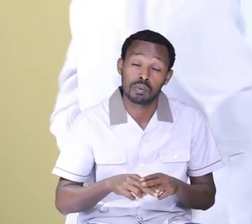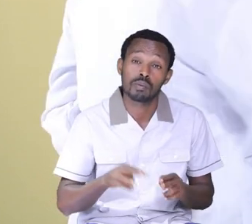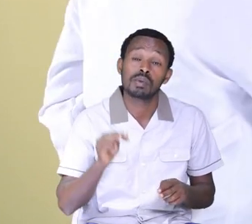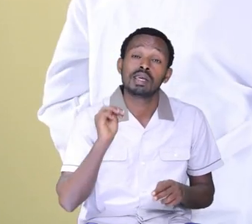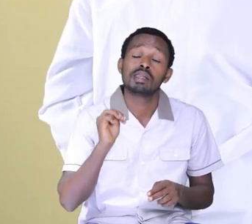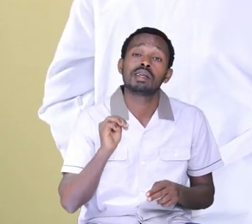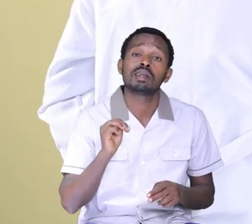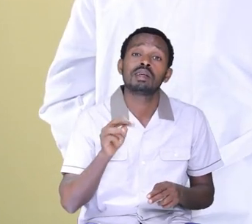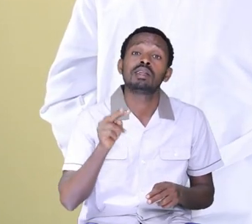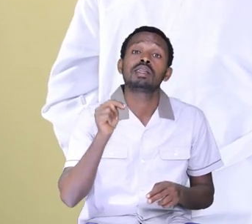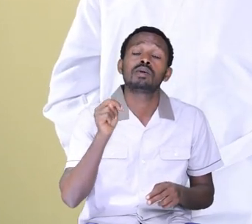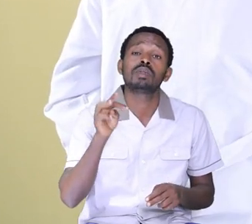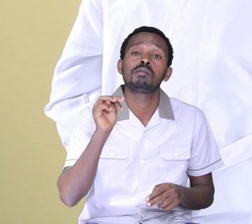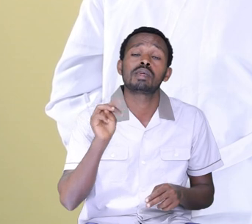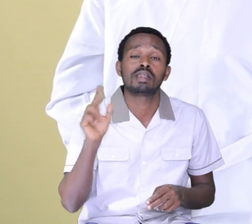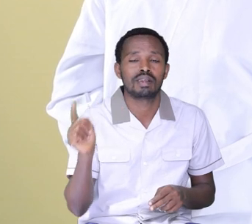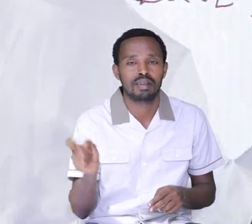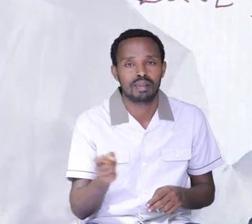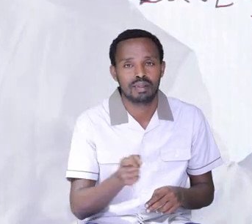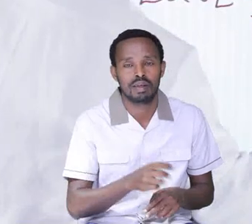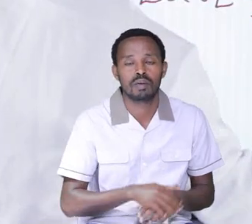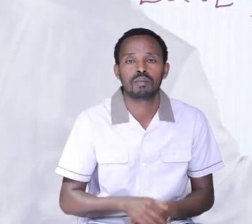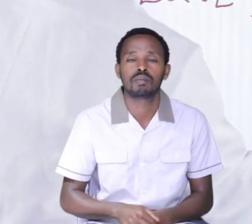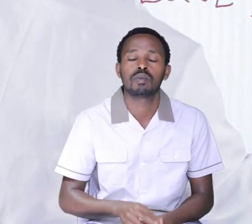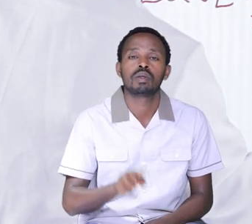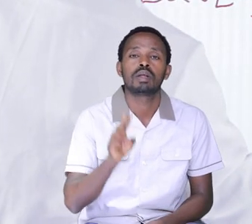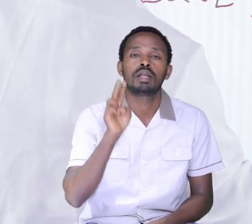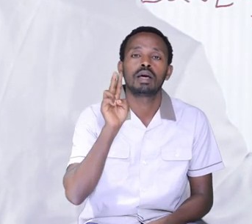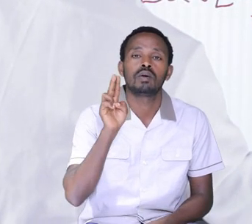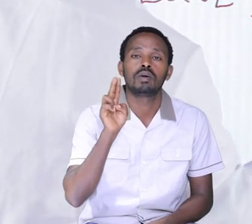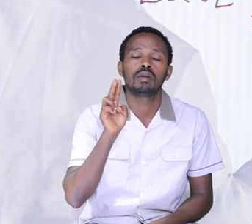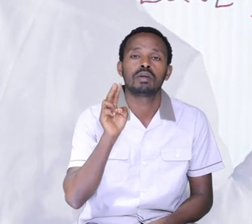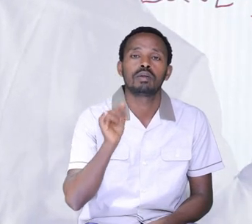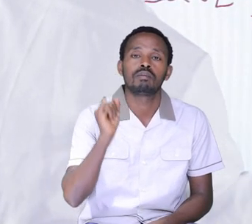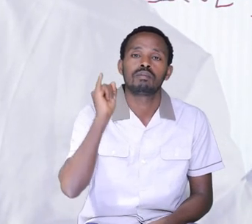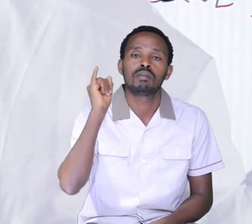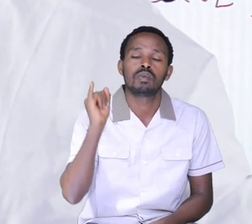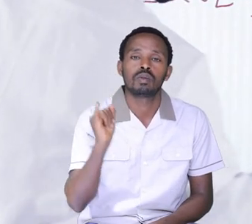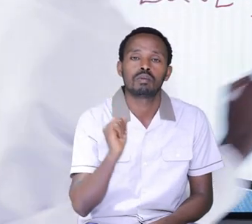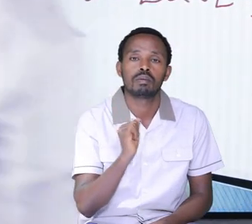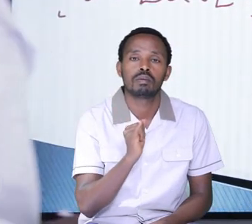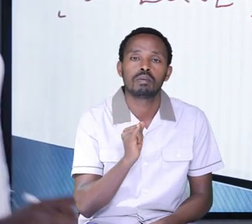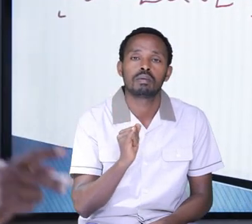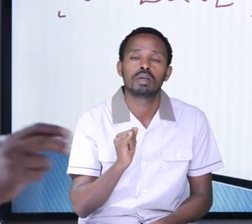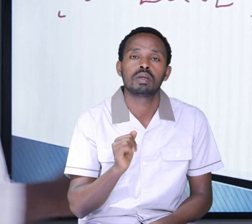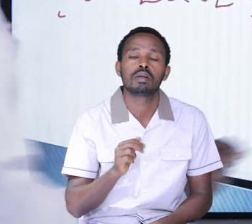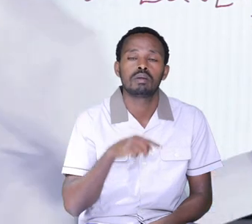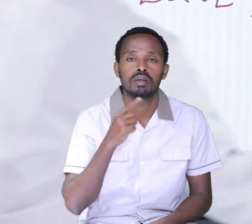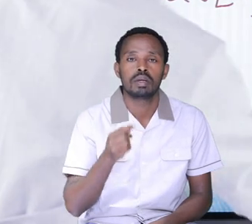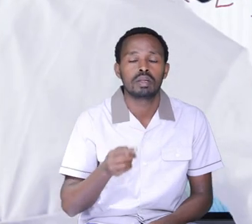ta'eef. Kana jechuun immoo walqixa taatii 1.2 jiwulii jennee kaa'uu dandeenya jechuudha.